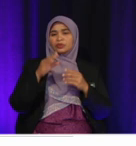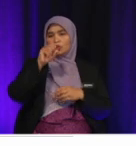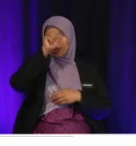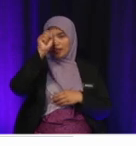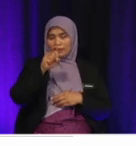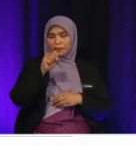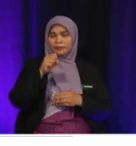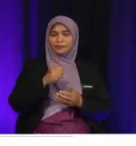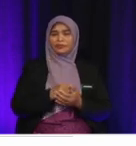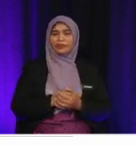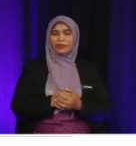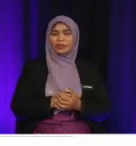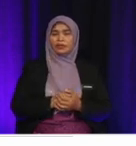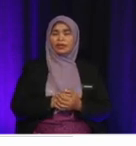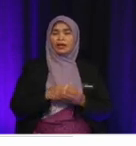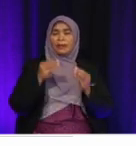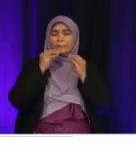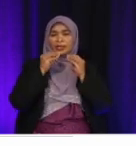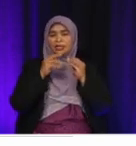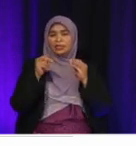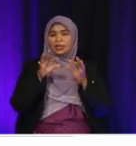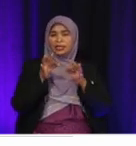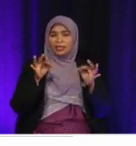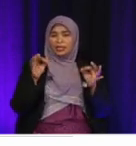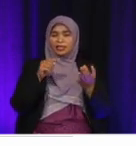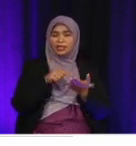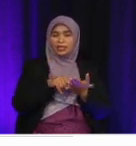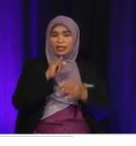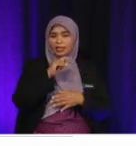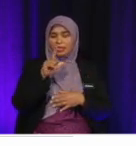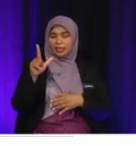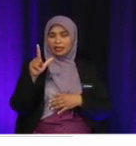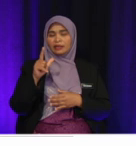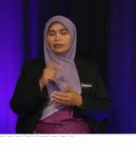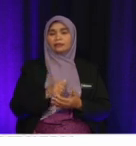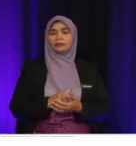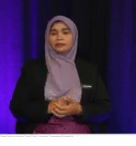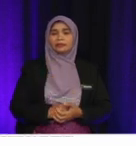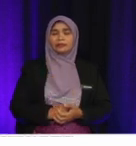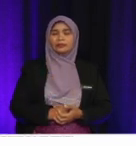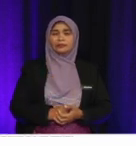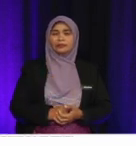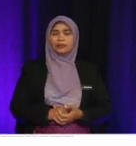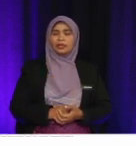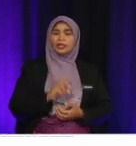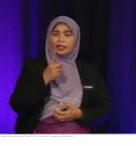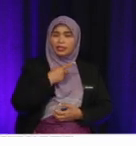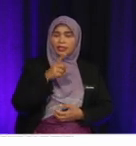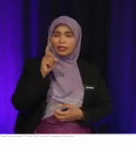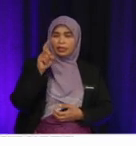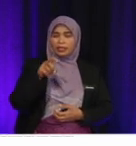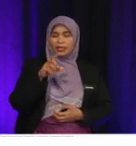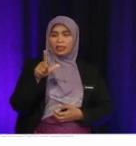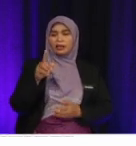pengajaran ayat ini ialah Dia membantu anda untuk fokus tentang jawapan Anda kita hendaklah